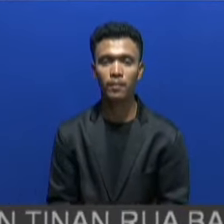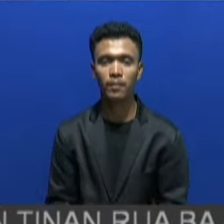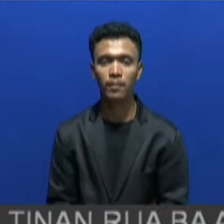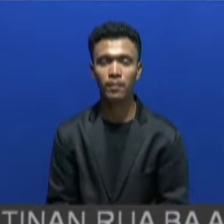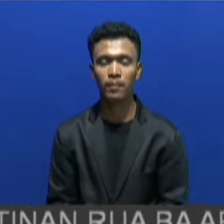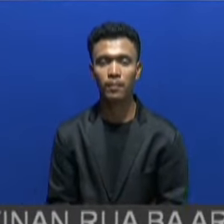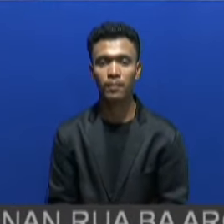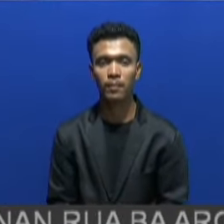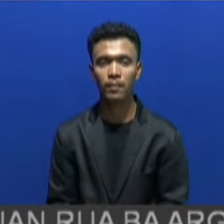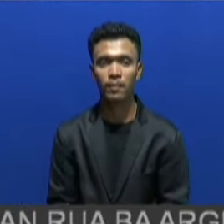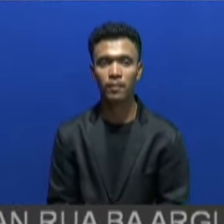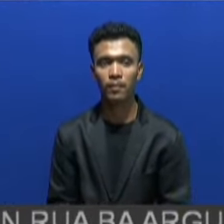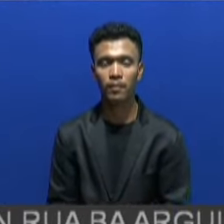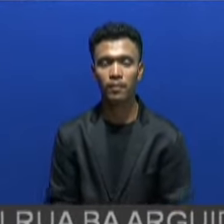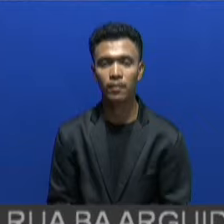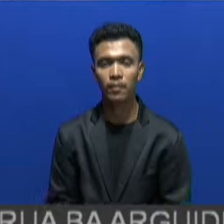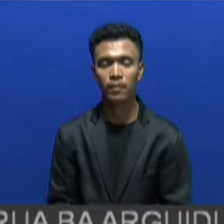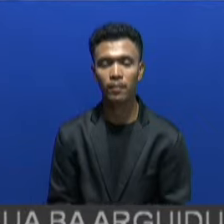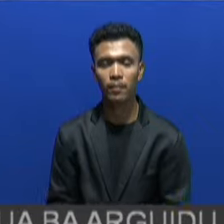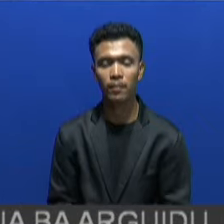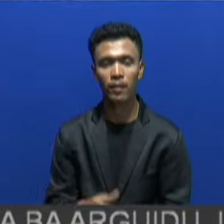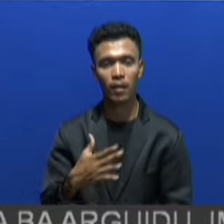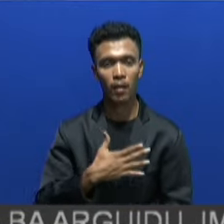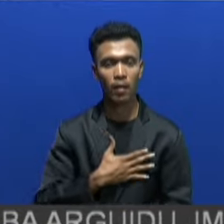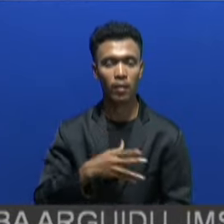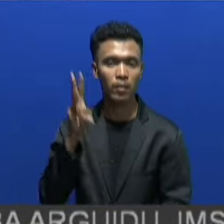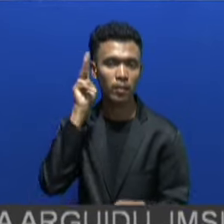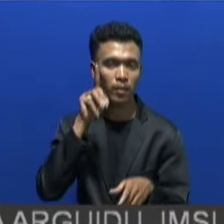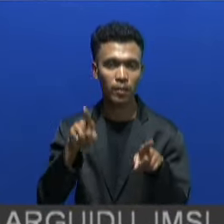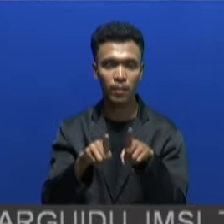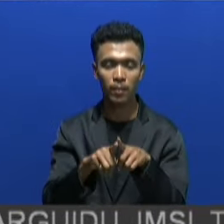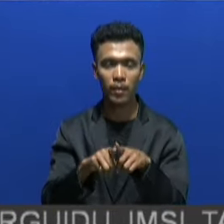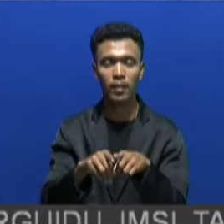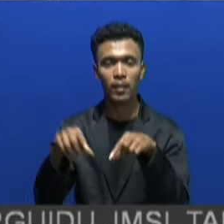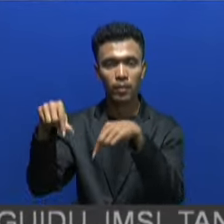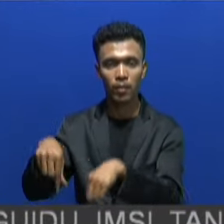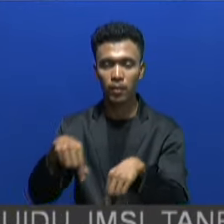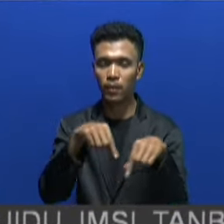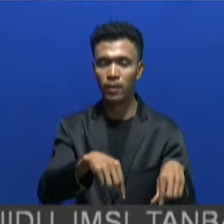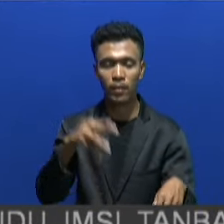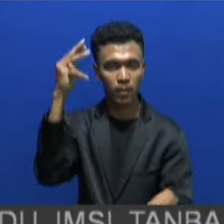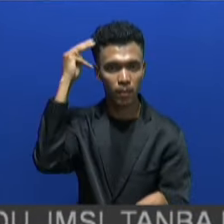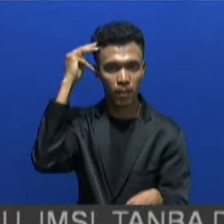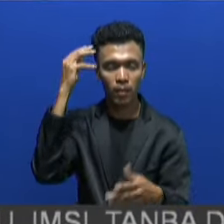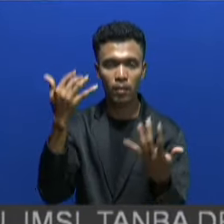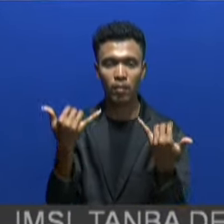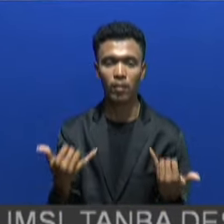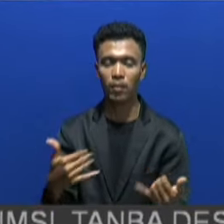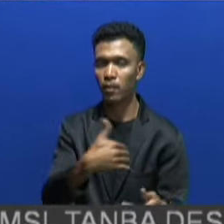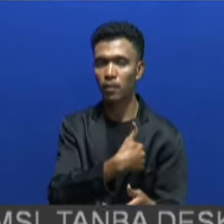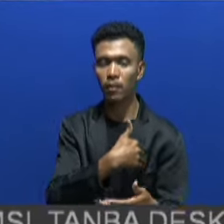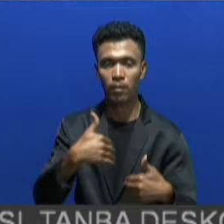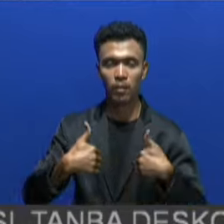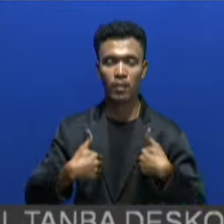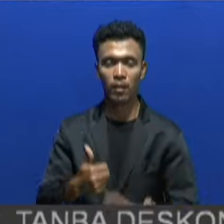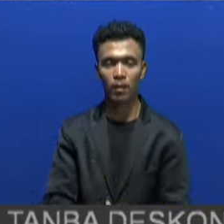nabi plan tam tau mata ni une hone bin kondisi ona ne sene durante ne sira ketan subsidi rumah si governo tambah